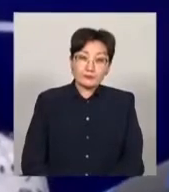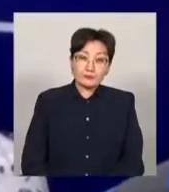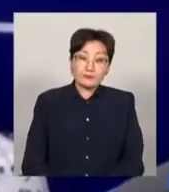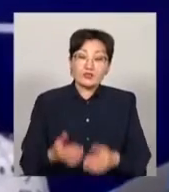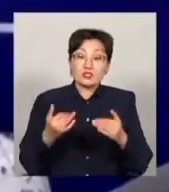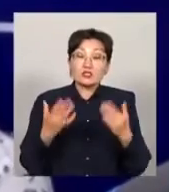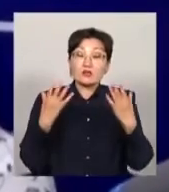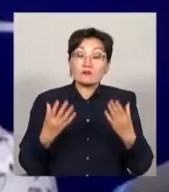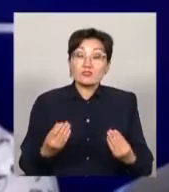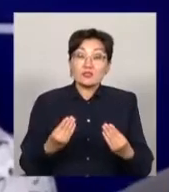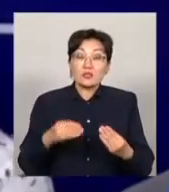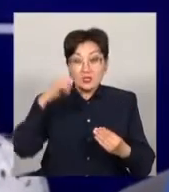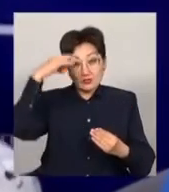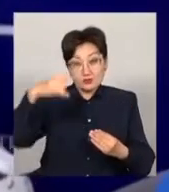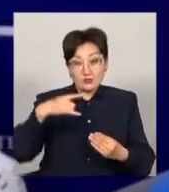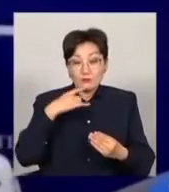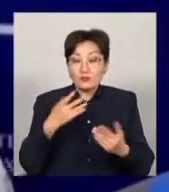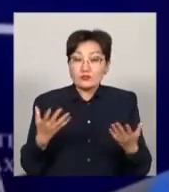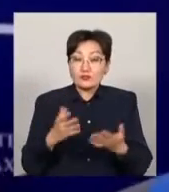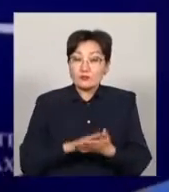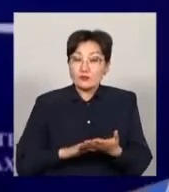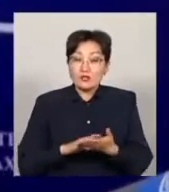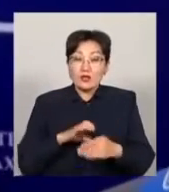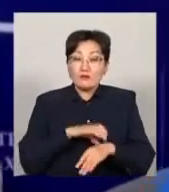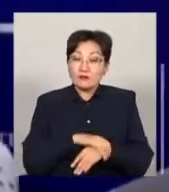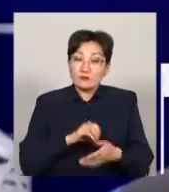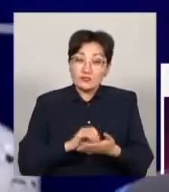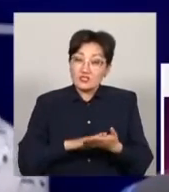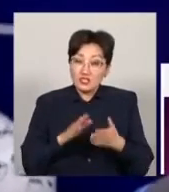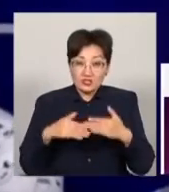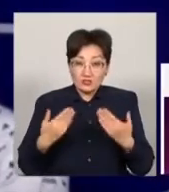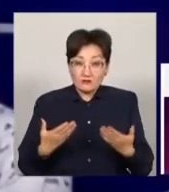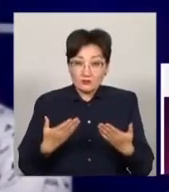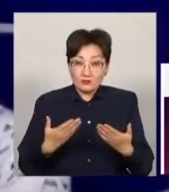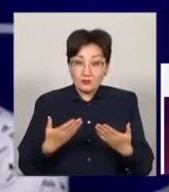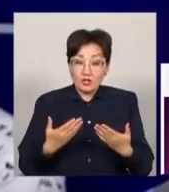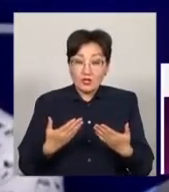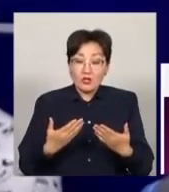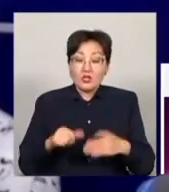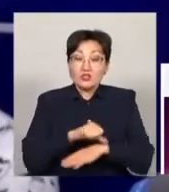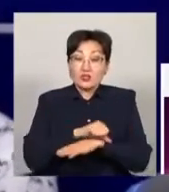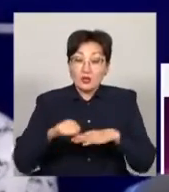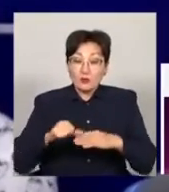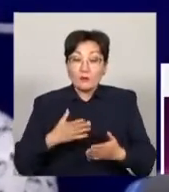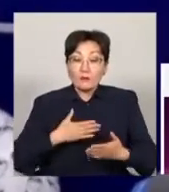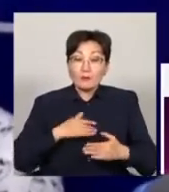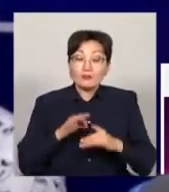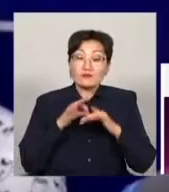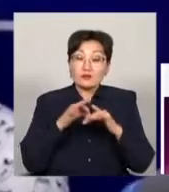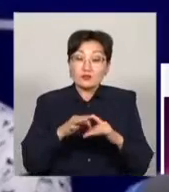На сегодняшний день в Казахстане никаких случаев не зарегистрировано. На границе мы